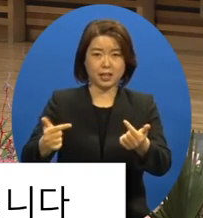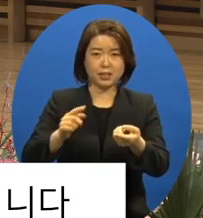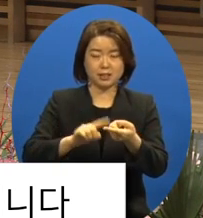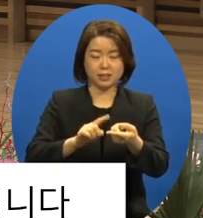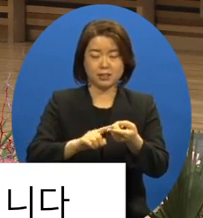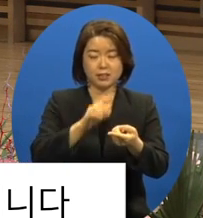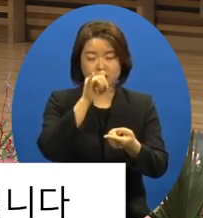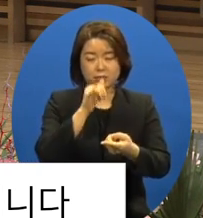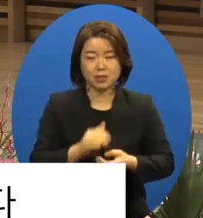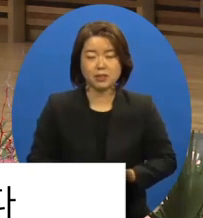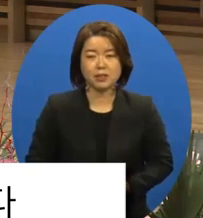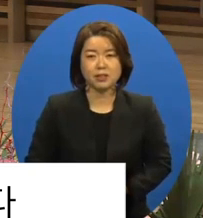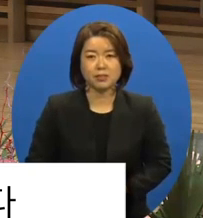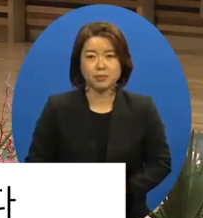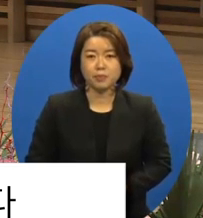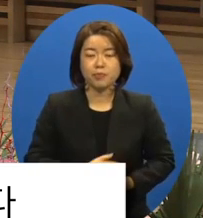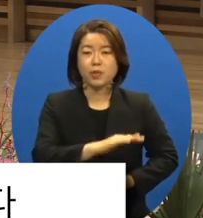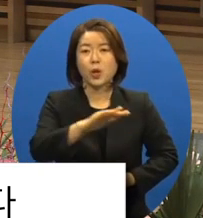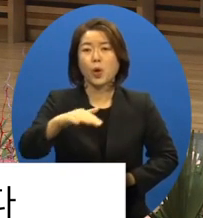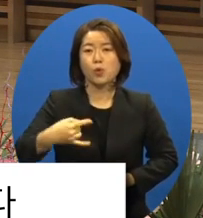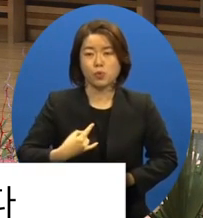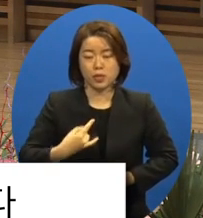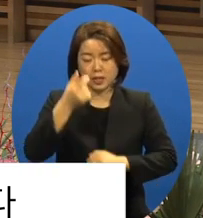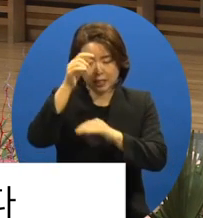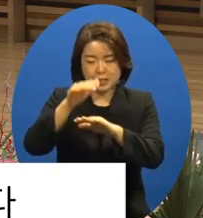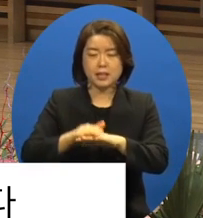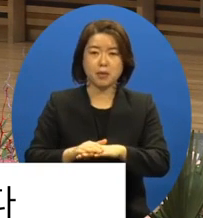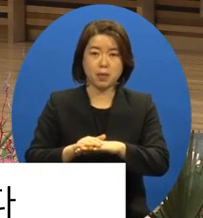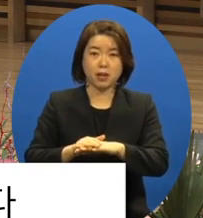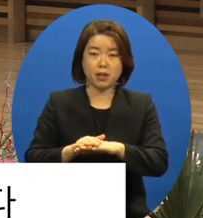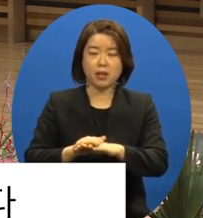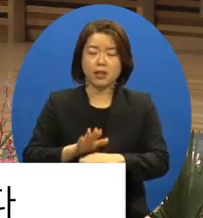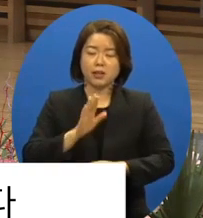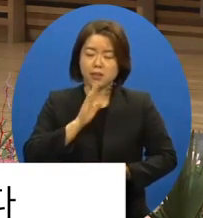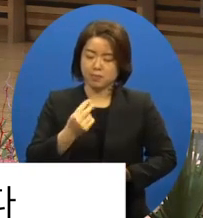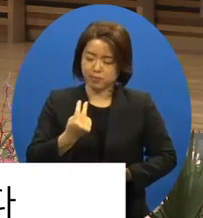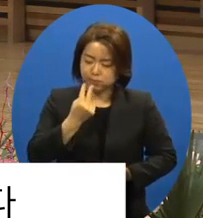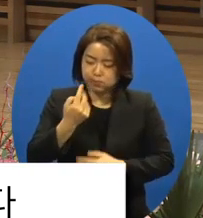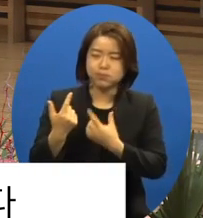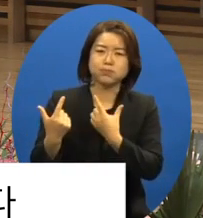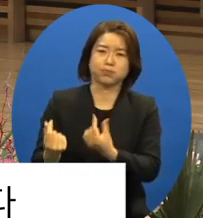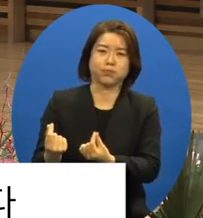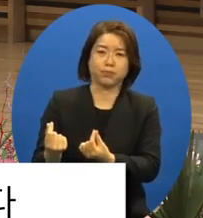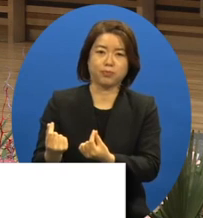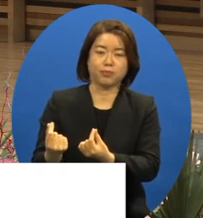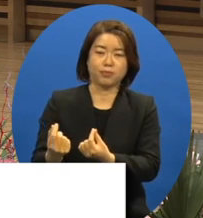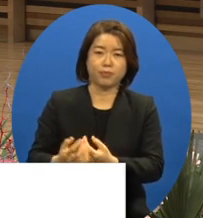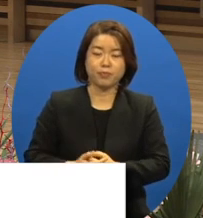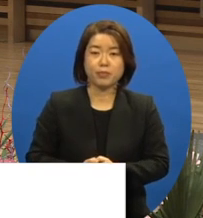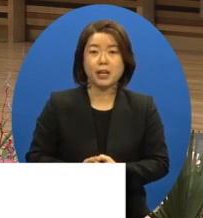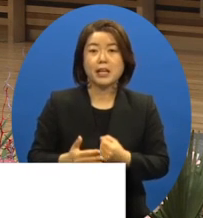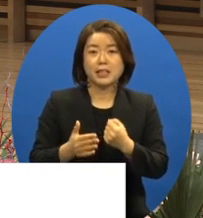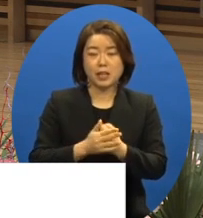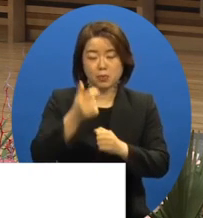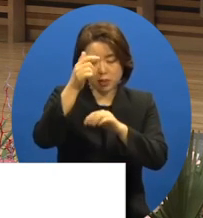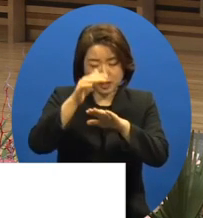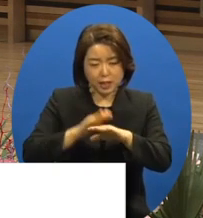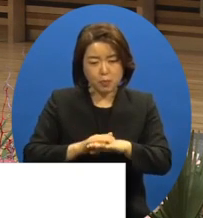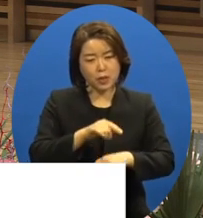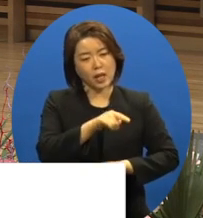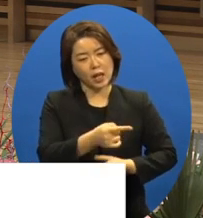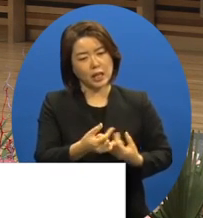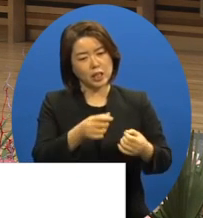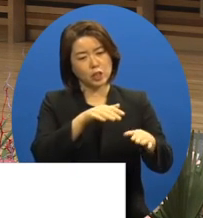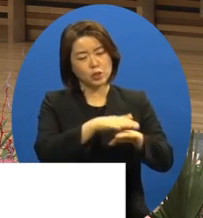상태입니다. 우리에게 있어서 예배는 사실 생명과도 같은 일입니다. 그래서 예배를 이런 형태로